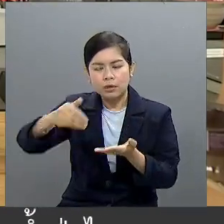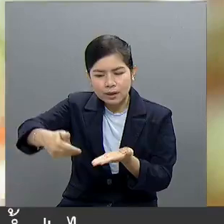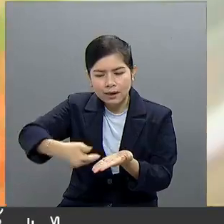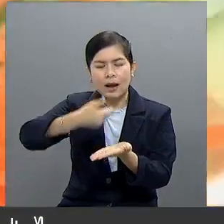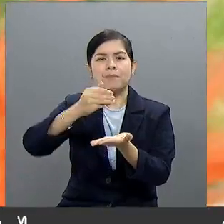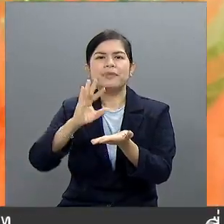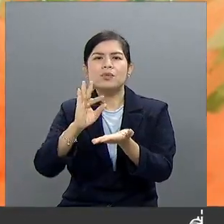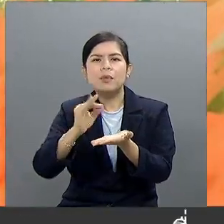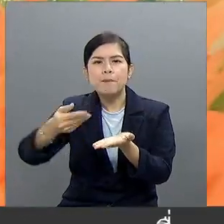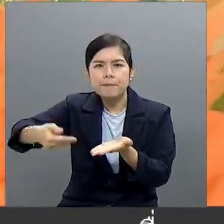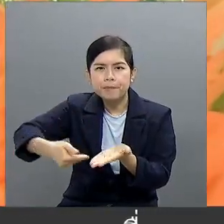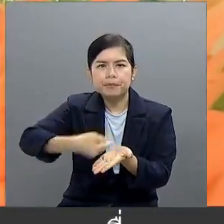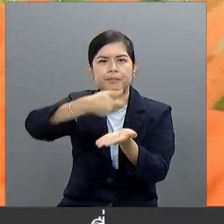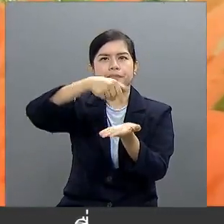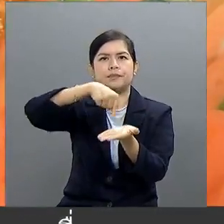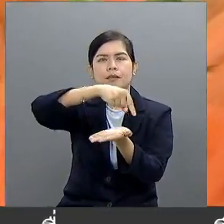ปก่อน